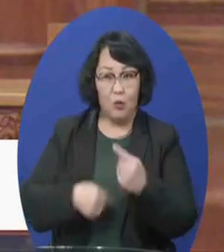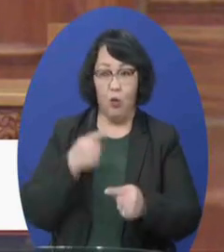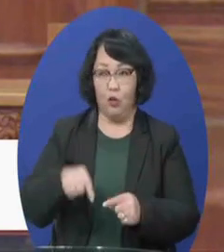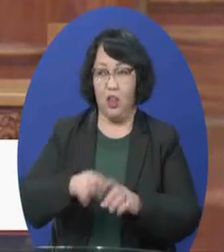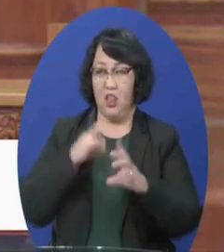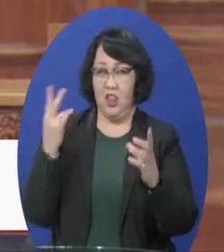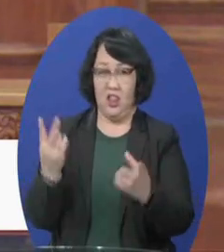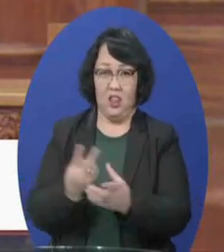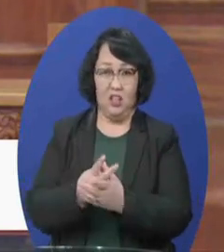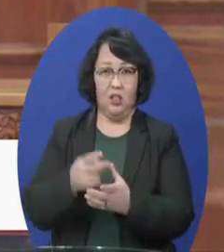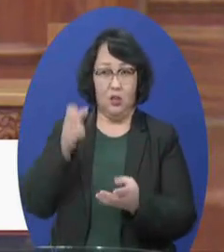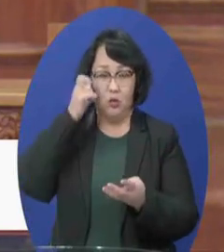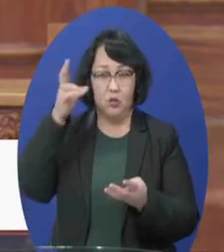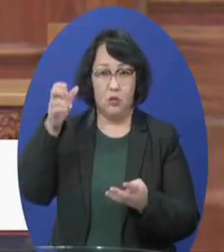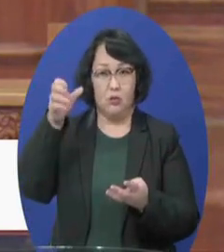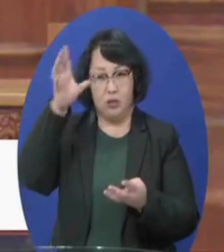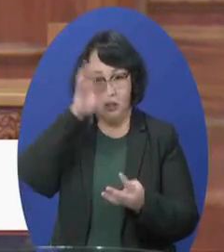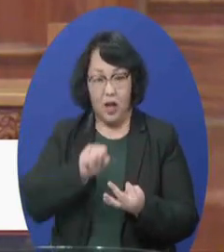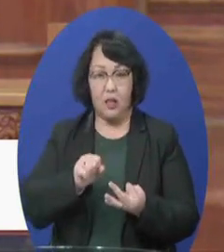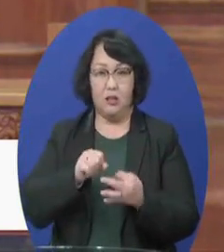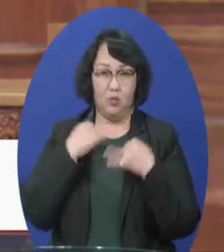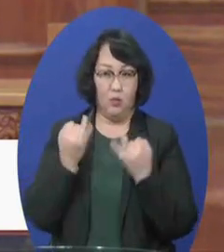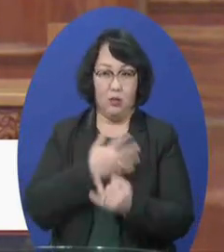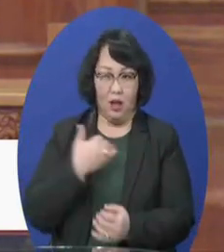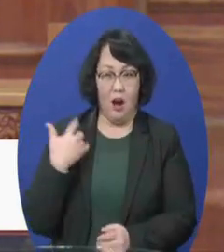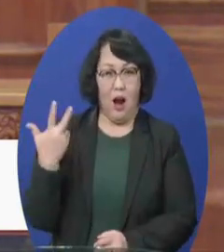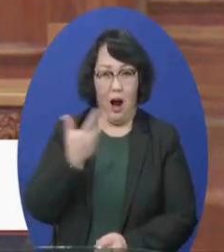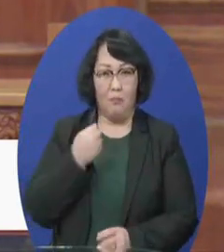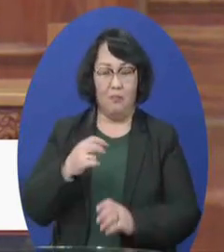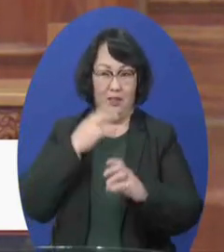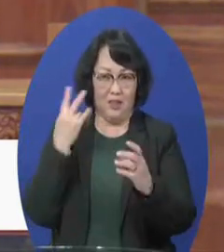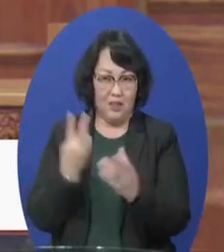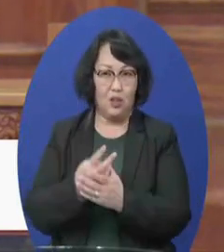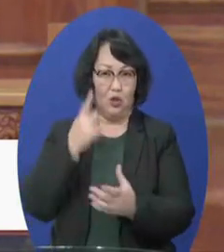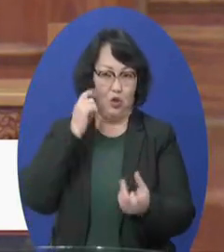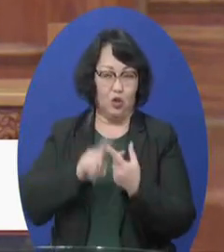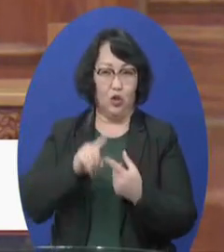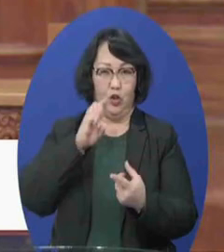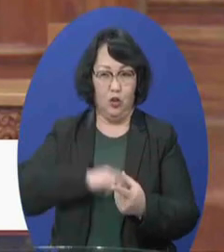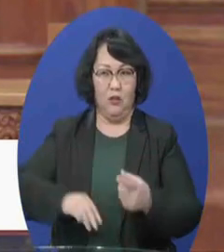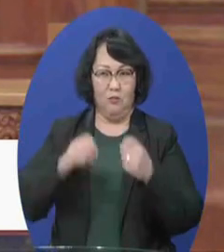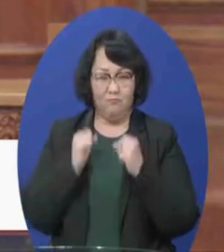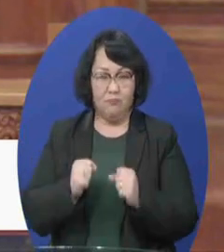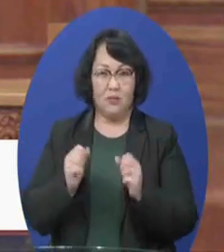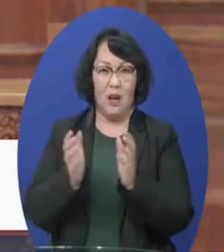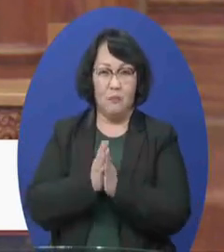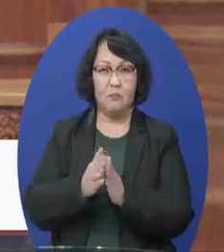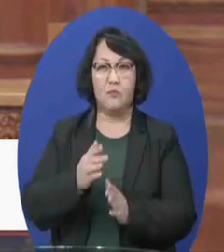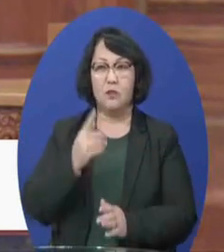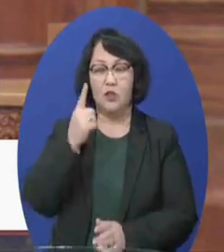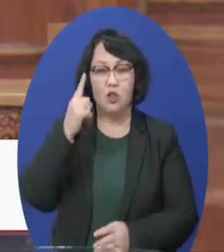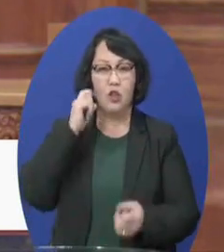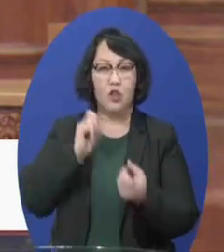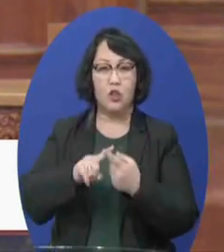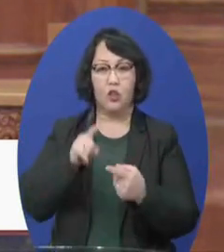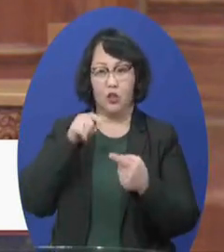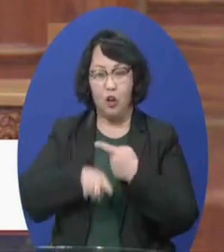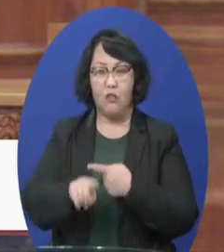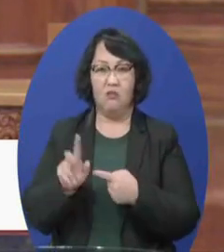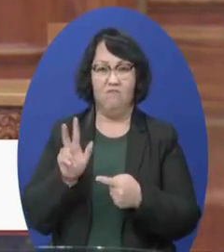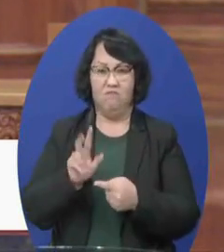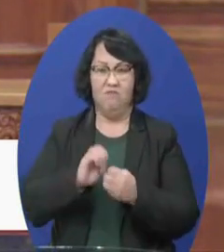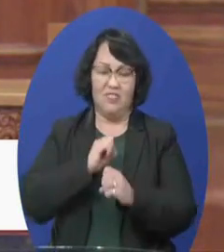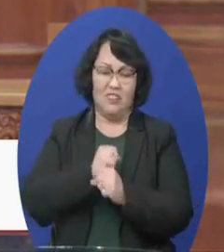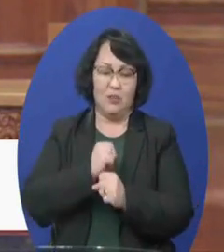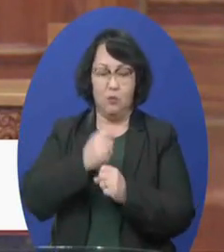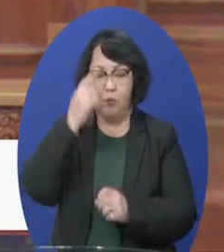бодол нэгэн зорилготойгоор хамтран ажиллаж улс орны өмнө тулгымцсан асуудлуудыг нэг цонхоор харж чадж байсан. Монгол